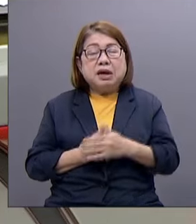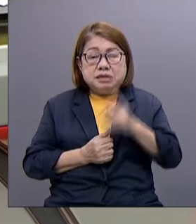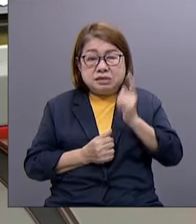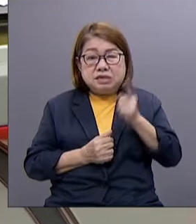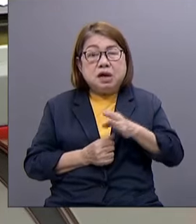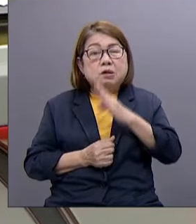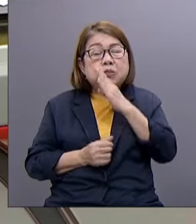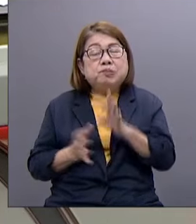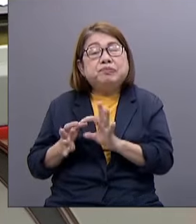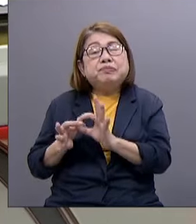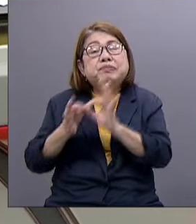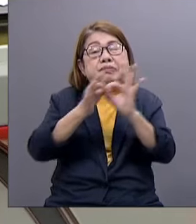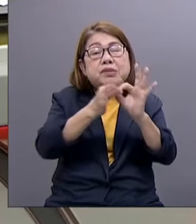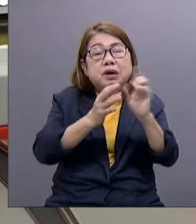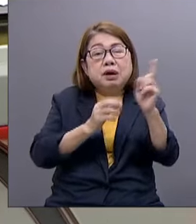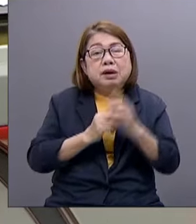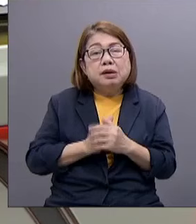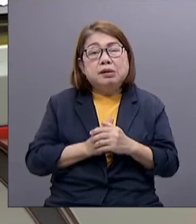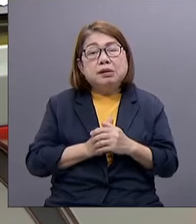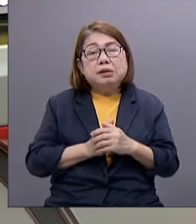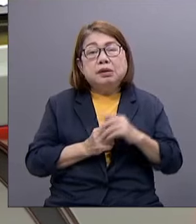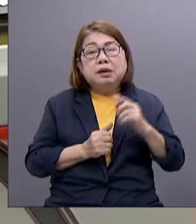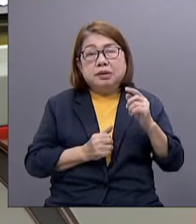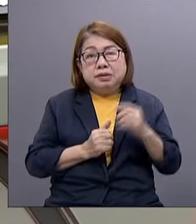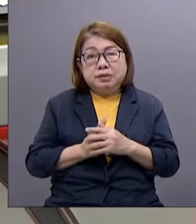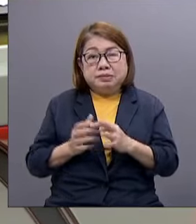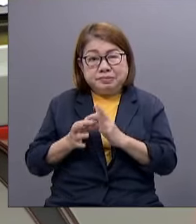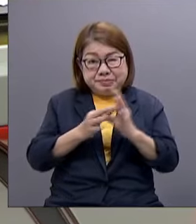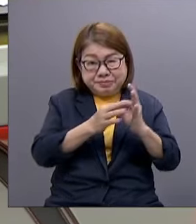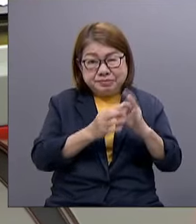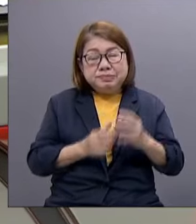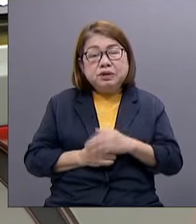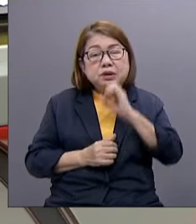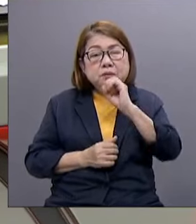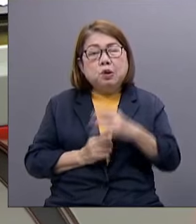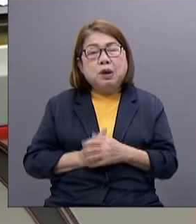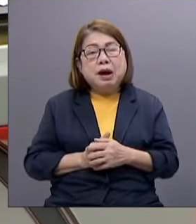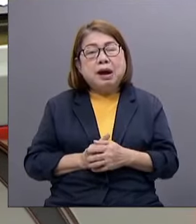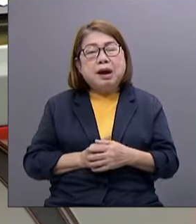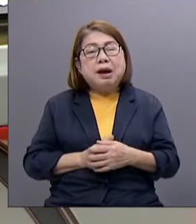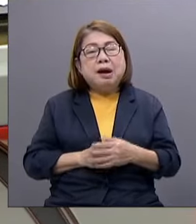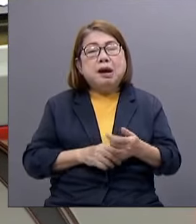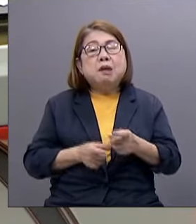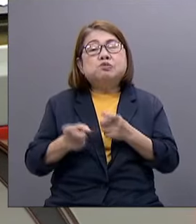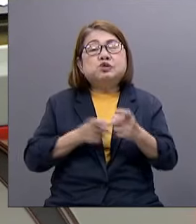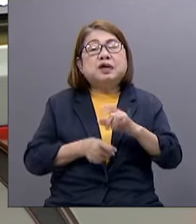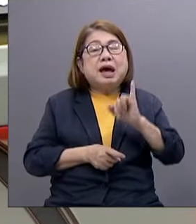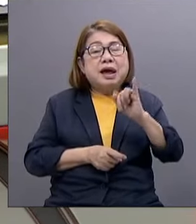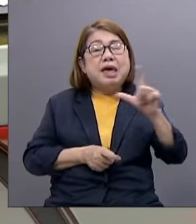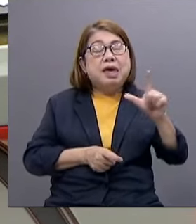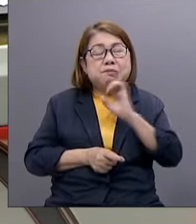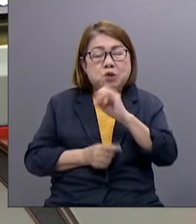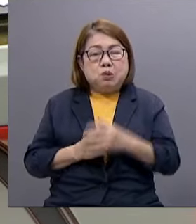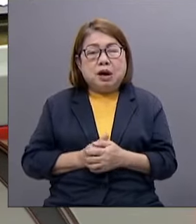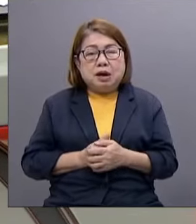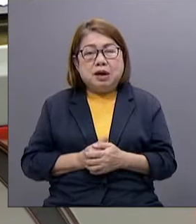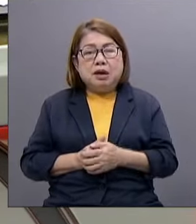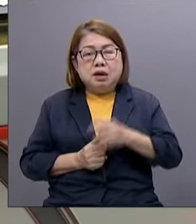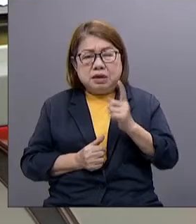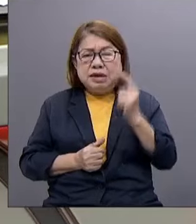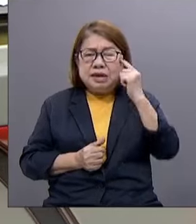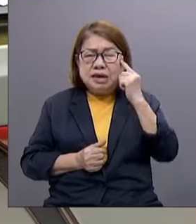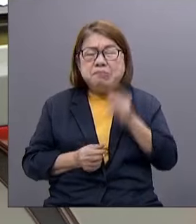ไปเชื่อมโยงกับที่ทางคุณยิ่งชีพพิจารณาหรือว่าประเมินมานะว่ามันก็เป็นช่องทางที่สามารถทำได้